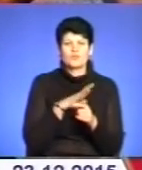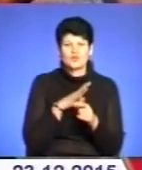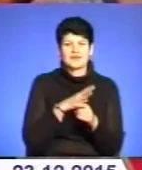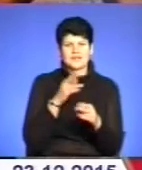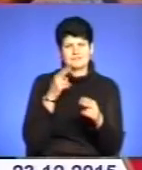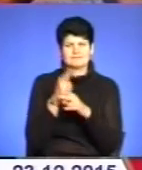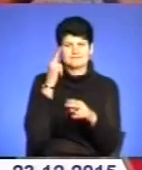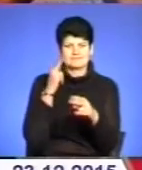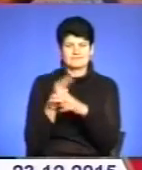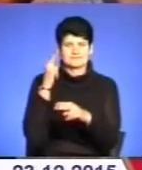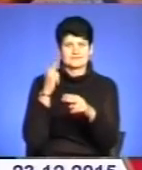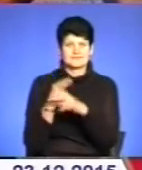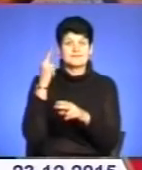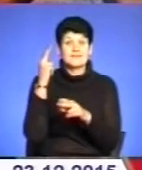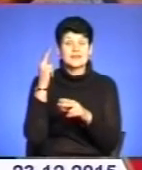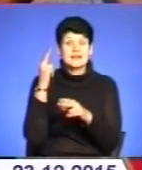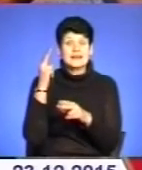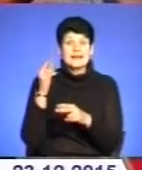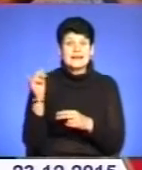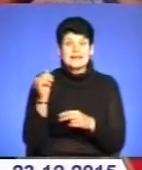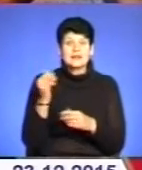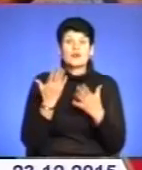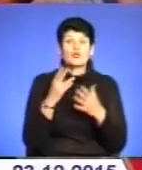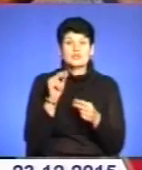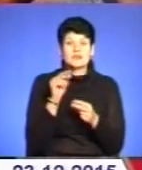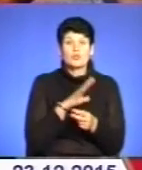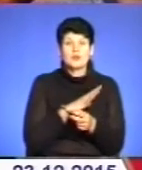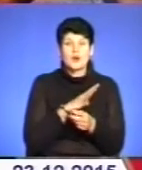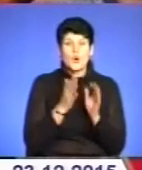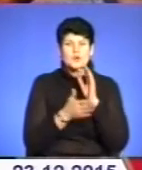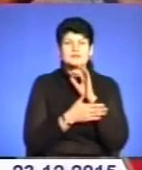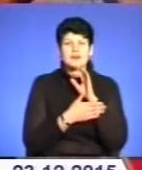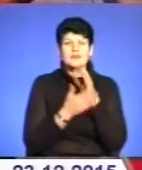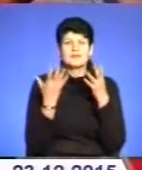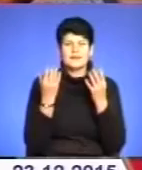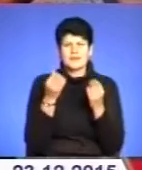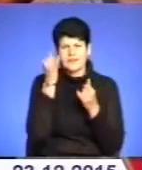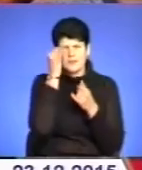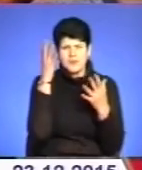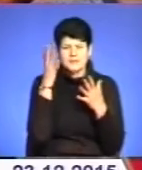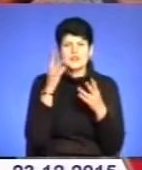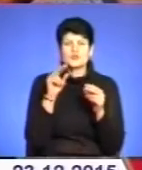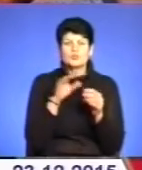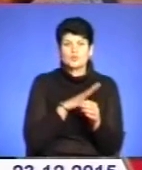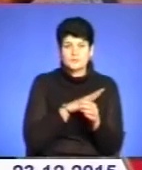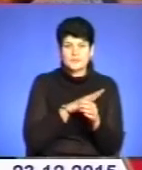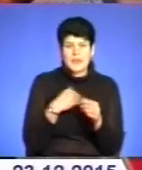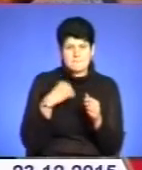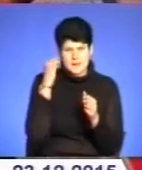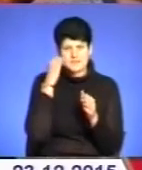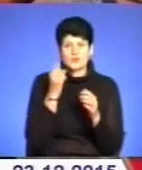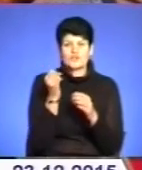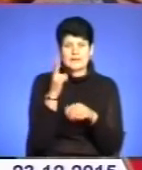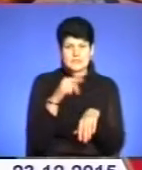їх перебивала. І якого числа був останній день? Я не пам'ятаю, яке це було число, але я пам'ятаю, що я до 12-ї